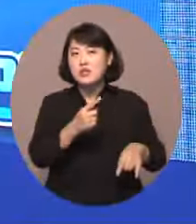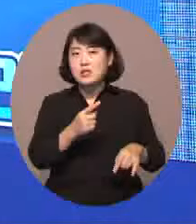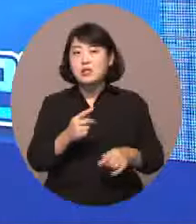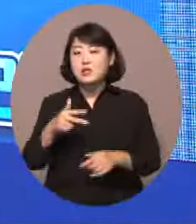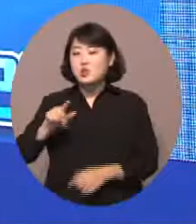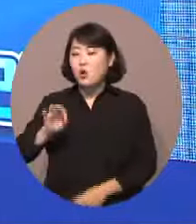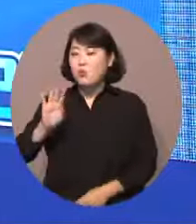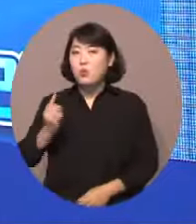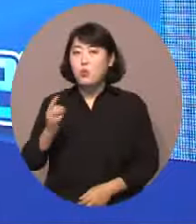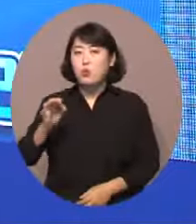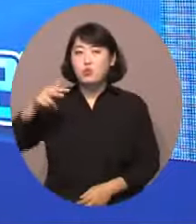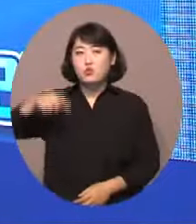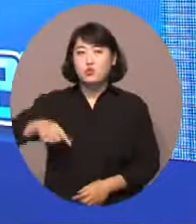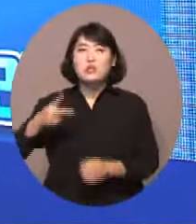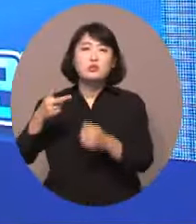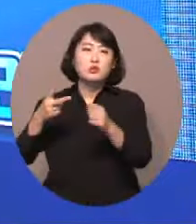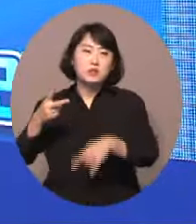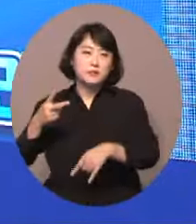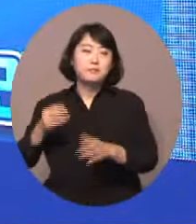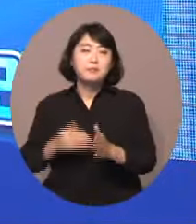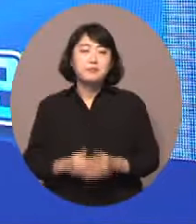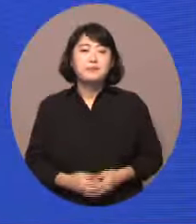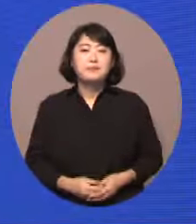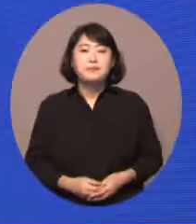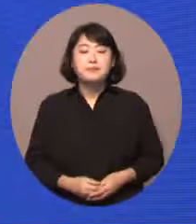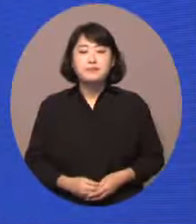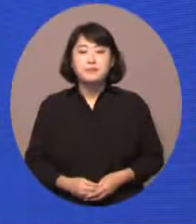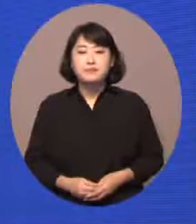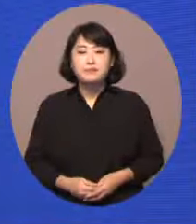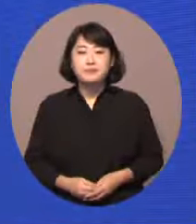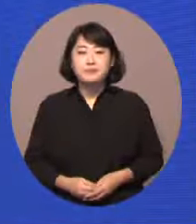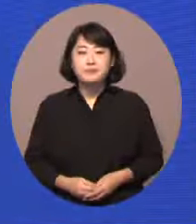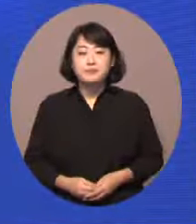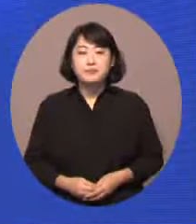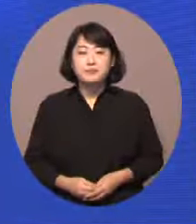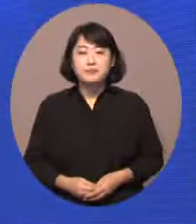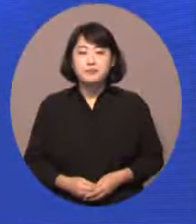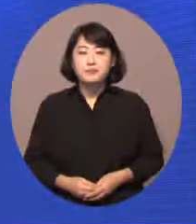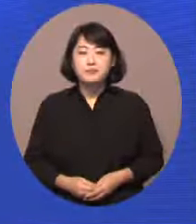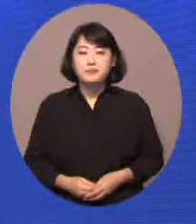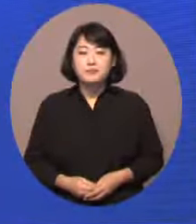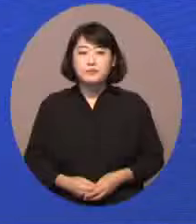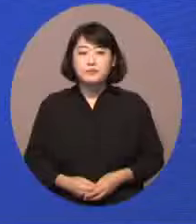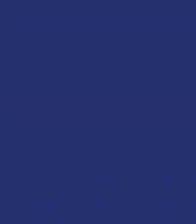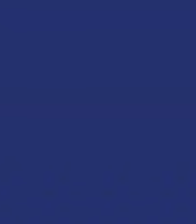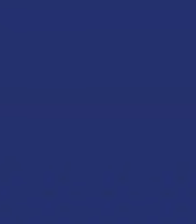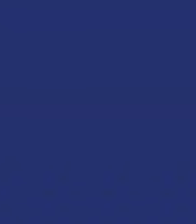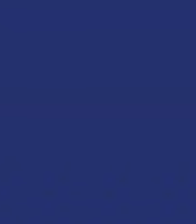정봉주 후보가 그 뒤를 이었습니다. MBC 뉴스 김광현입니다.